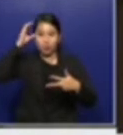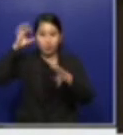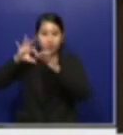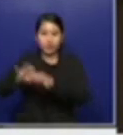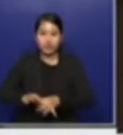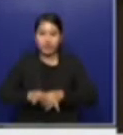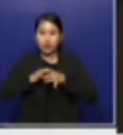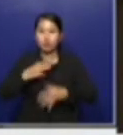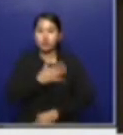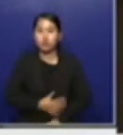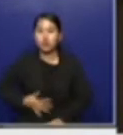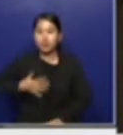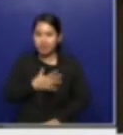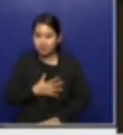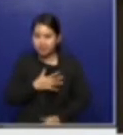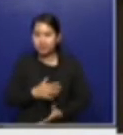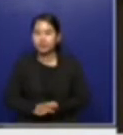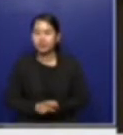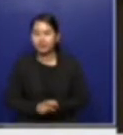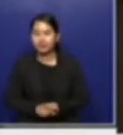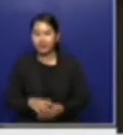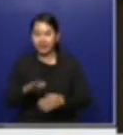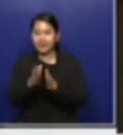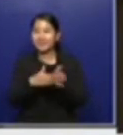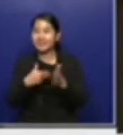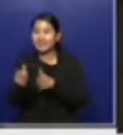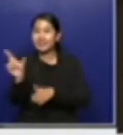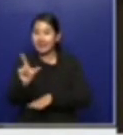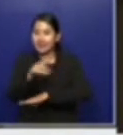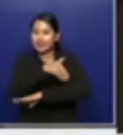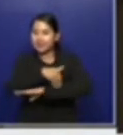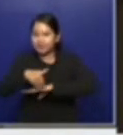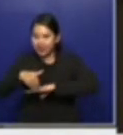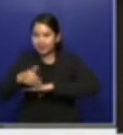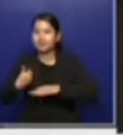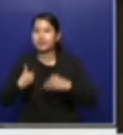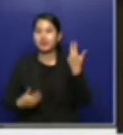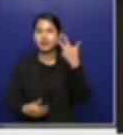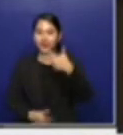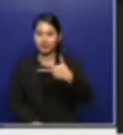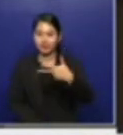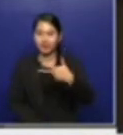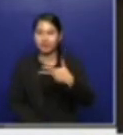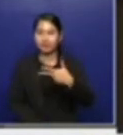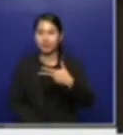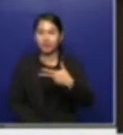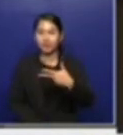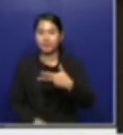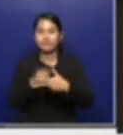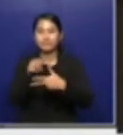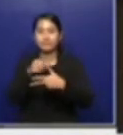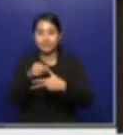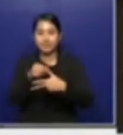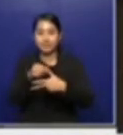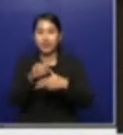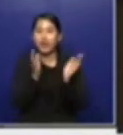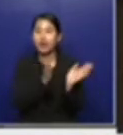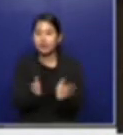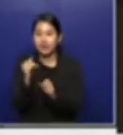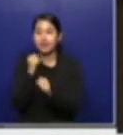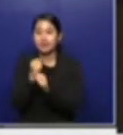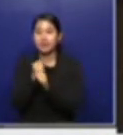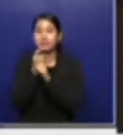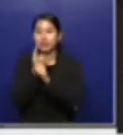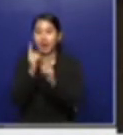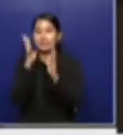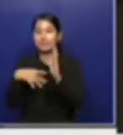องผู้บริโภคส่วนที่สีเหลืองหน่อยดีหน่อยมีอยู่3ด้านก็คืออยู่ระหว่างดำเนินการตามแผนน